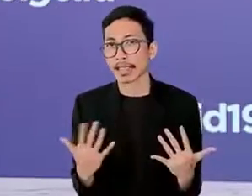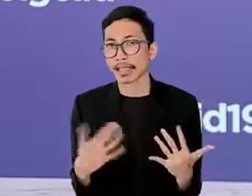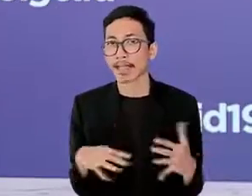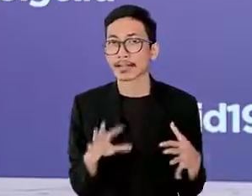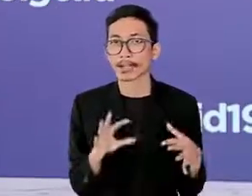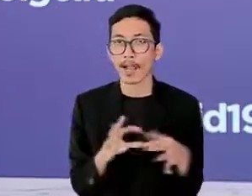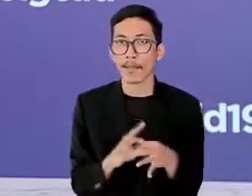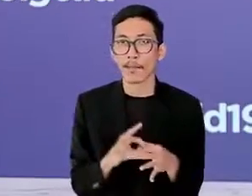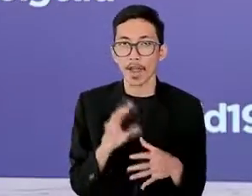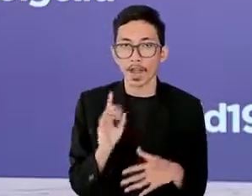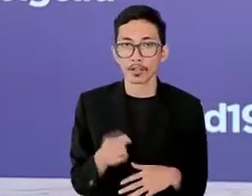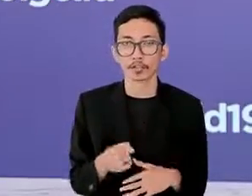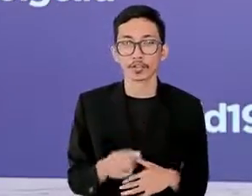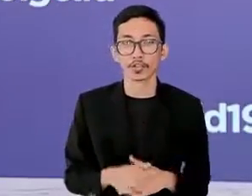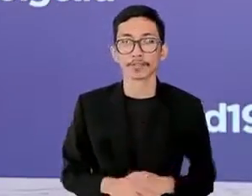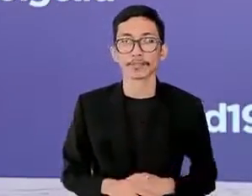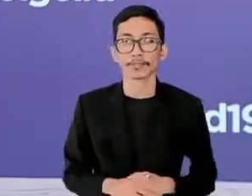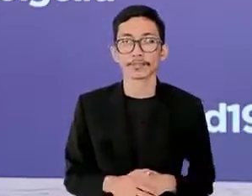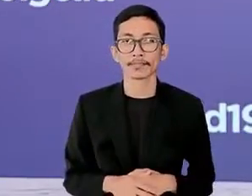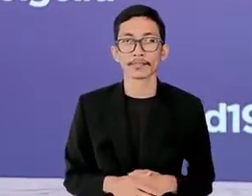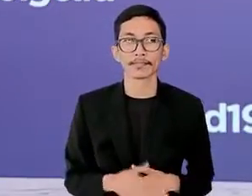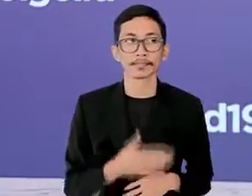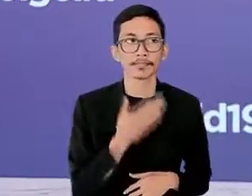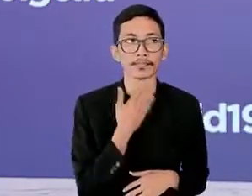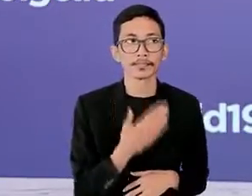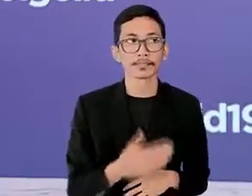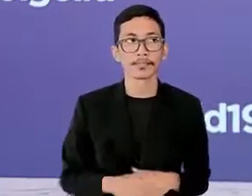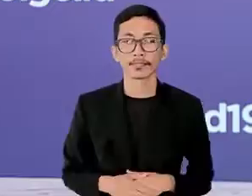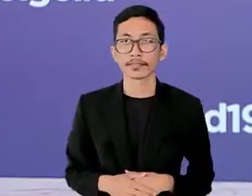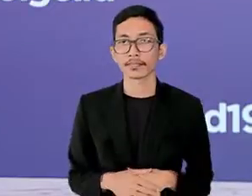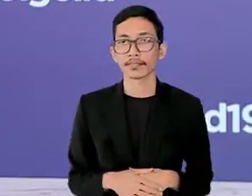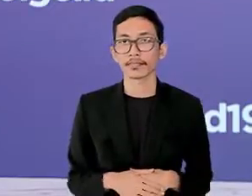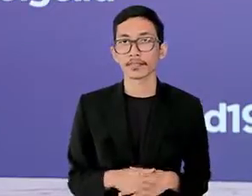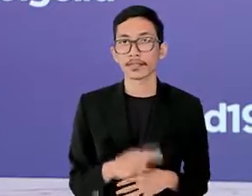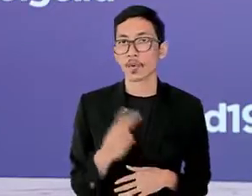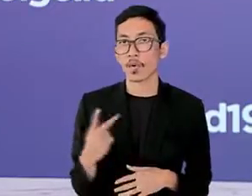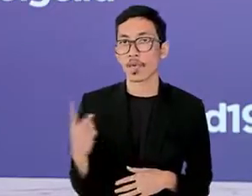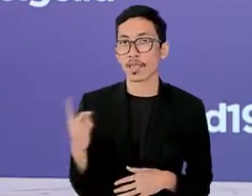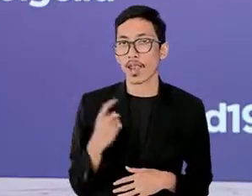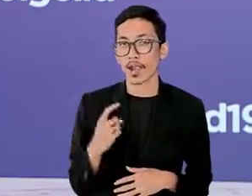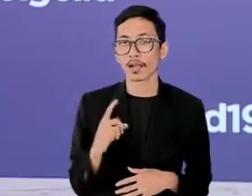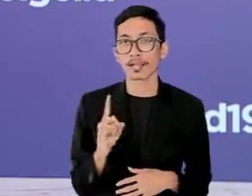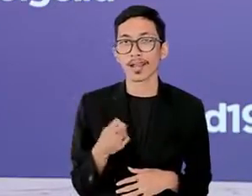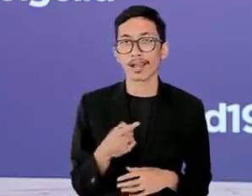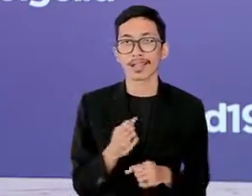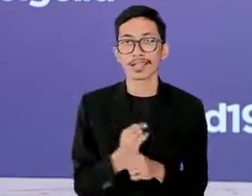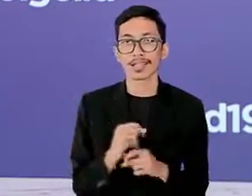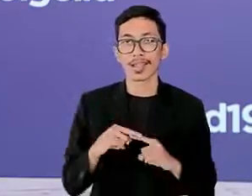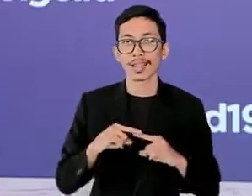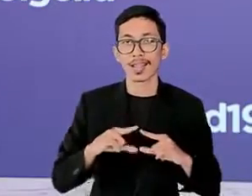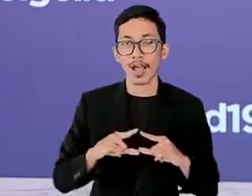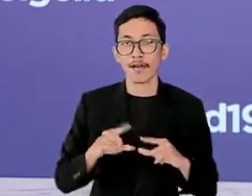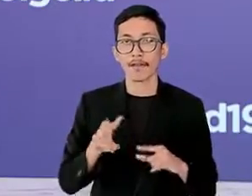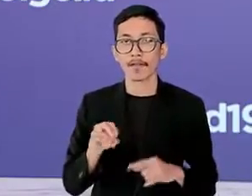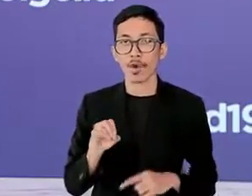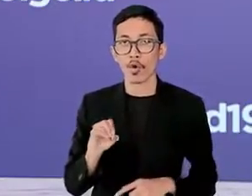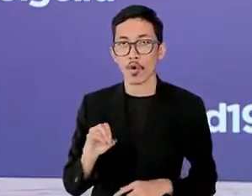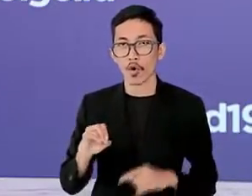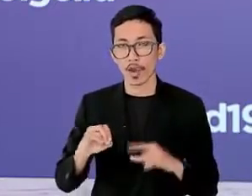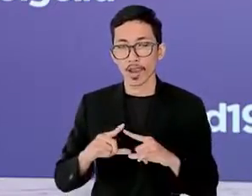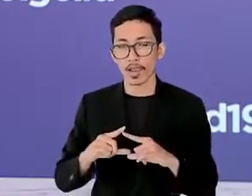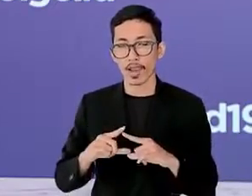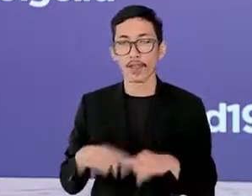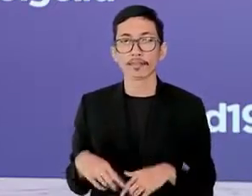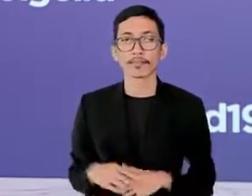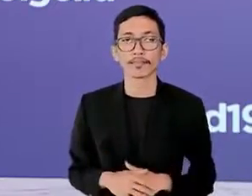terima kasih terima kasih Profesor tanyaan kedua dari Gita view Who menyebut varian baru yang